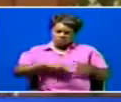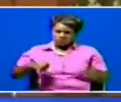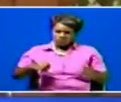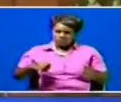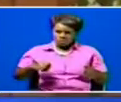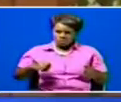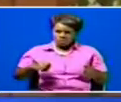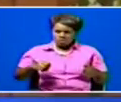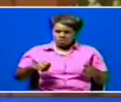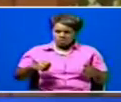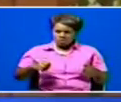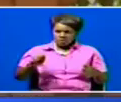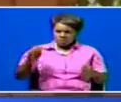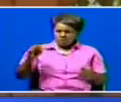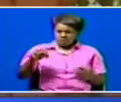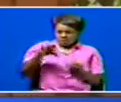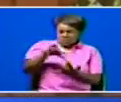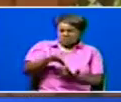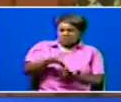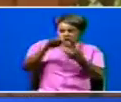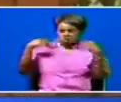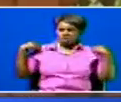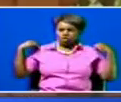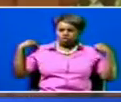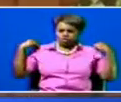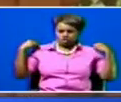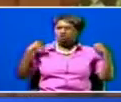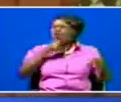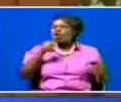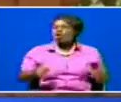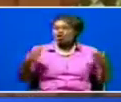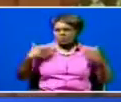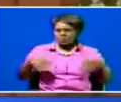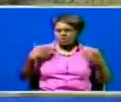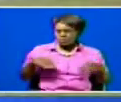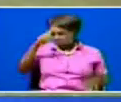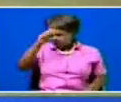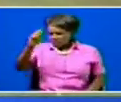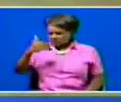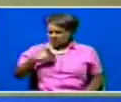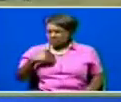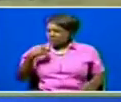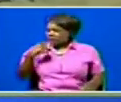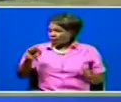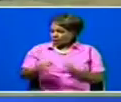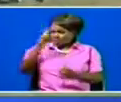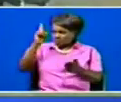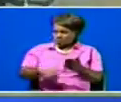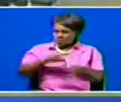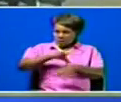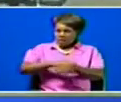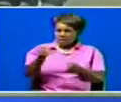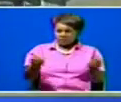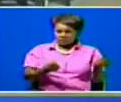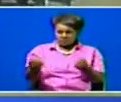what we call sambut, that is a special wearing cloth for old people who are respected. Walisemekana kununua gari aina